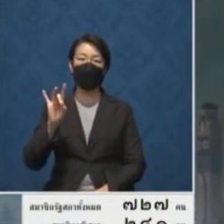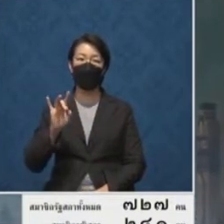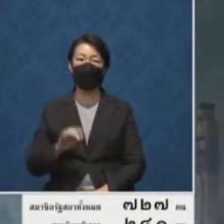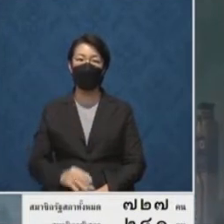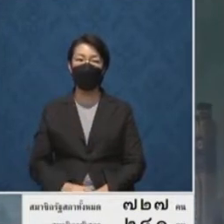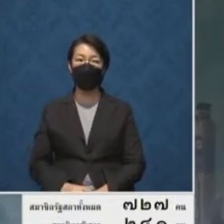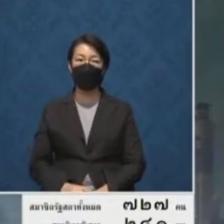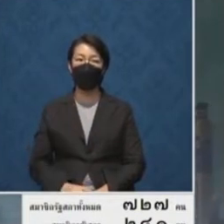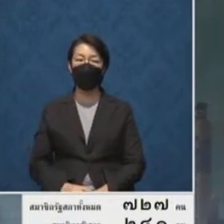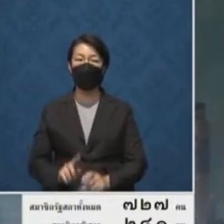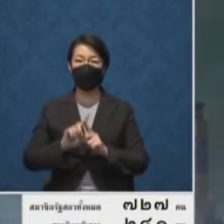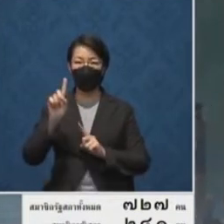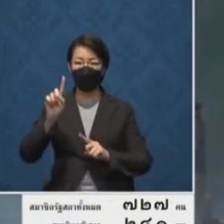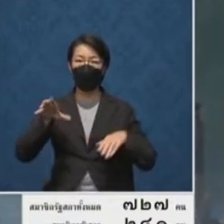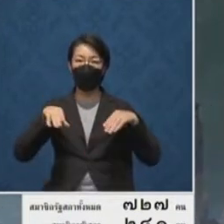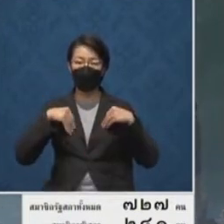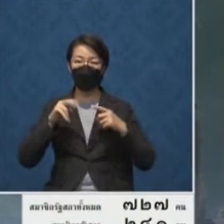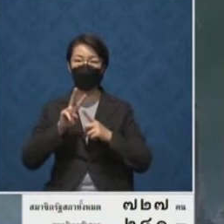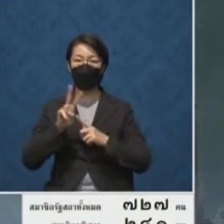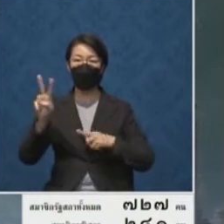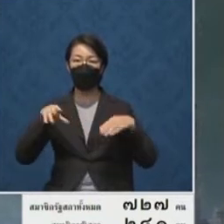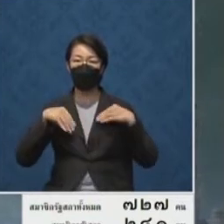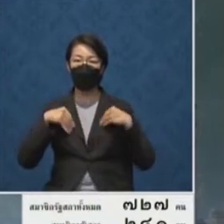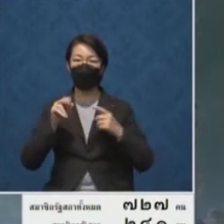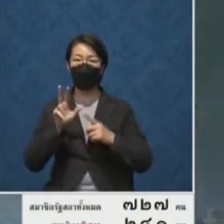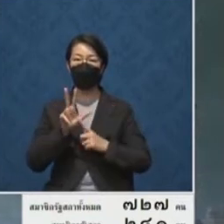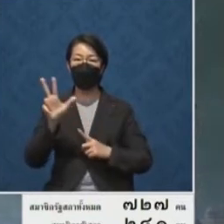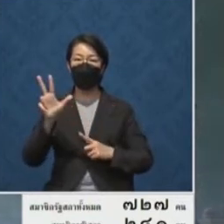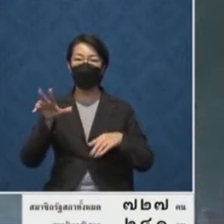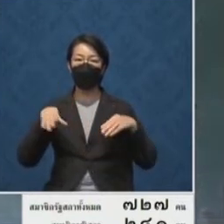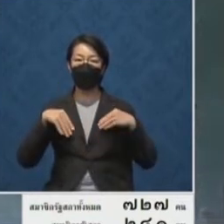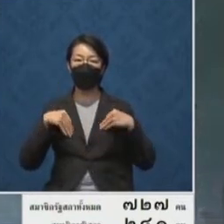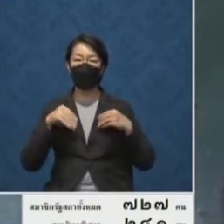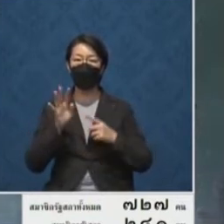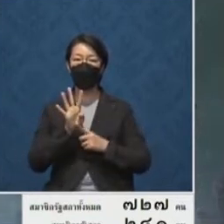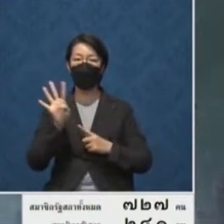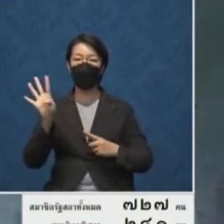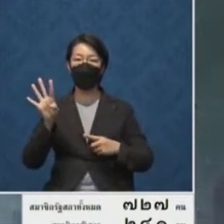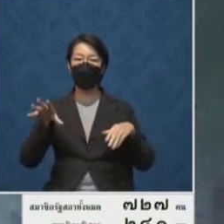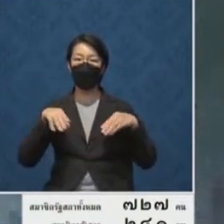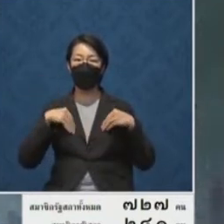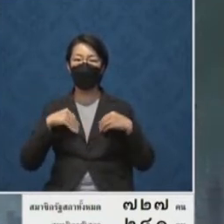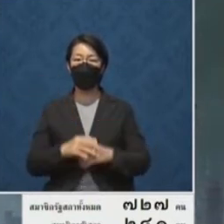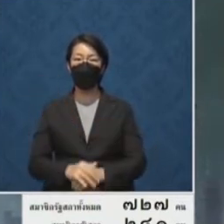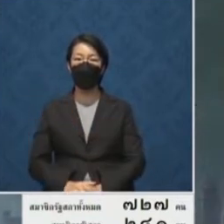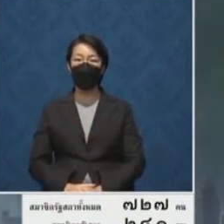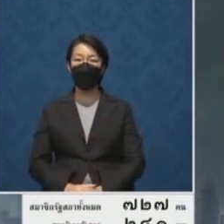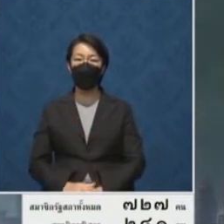ศักดินัยนุ่มหนู 1รับหลักการ2รับหลักการ3รับหลักการและ4รับหลัก